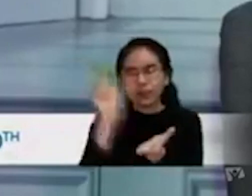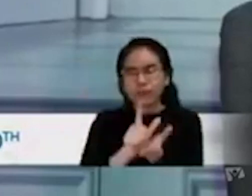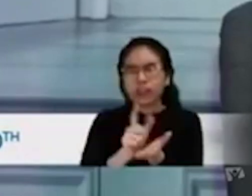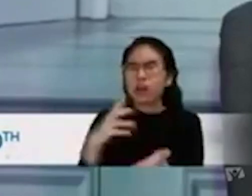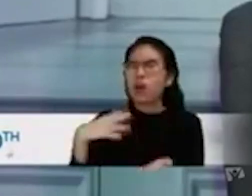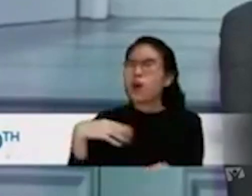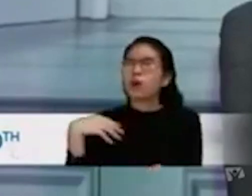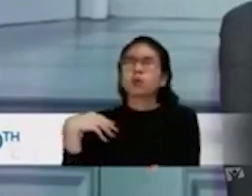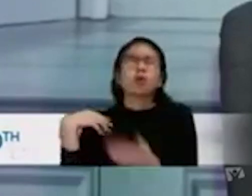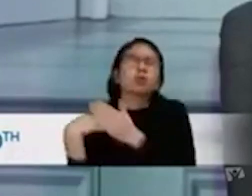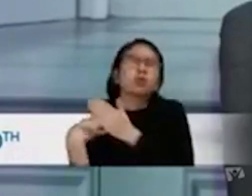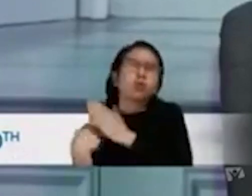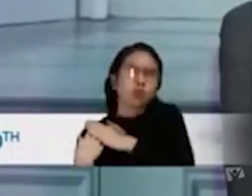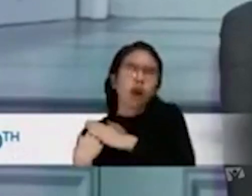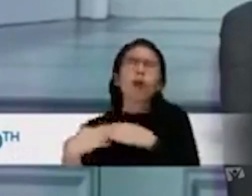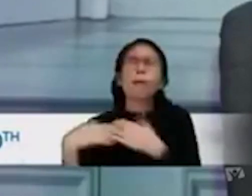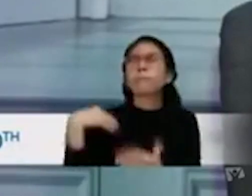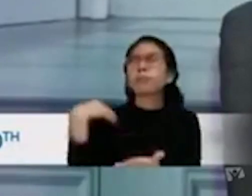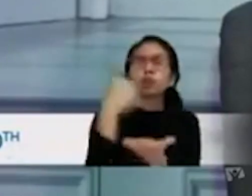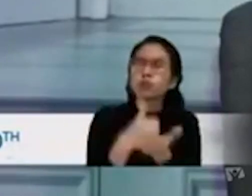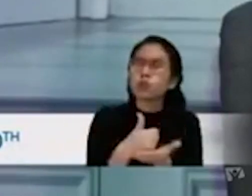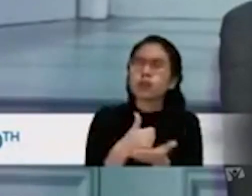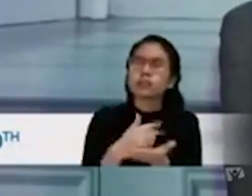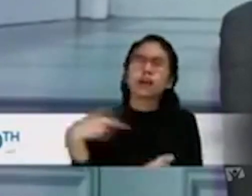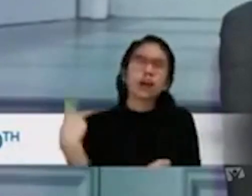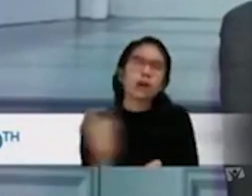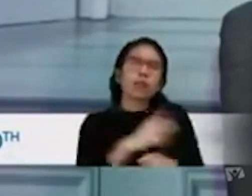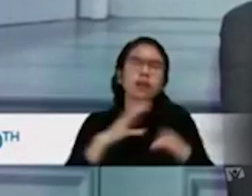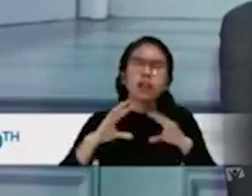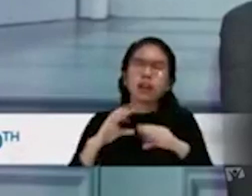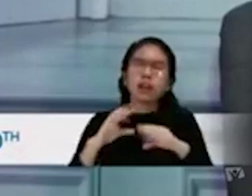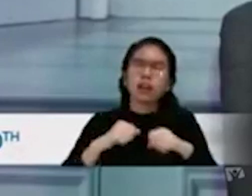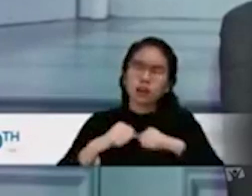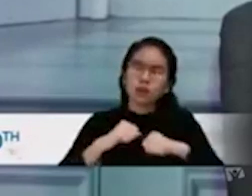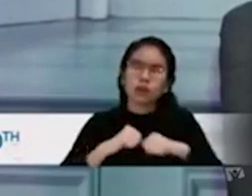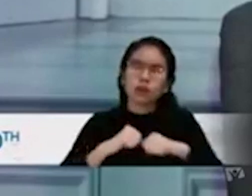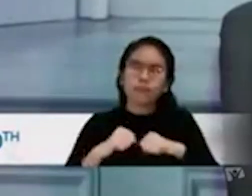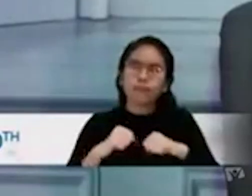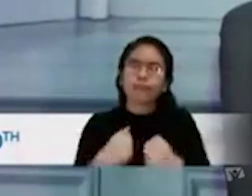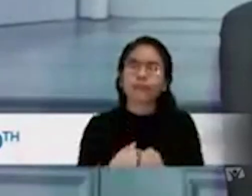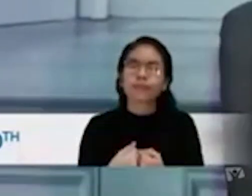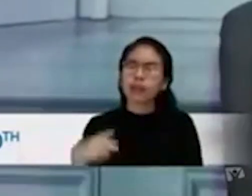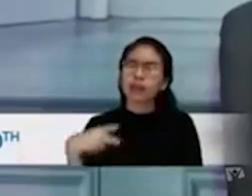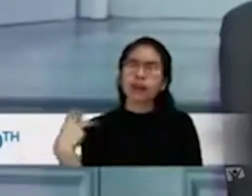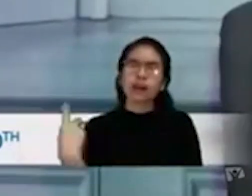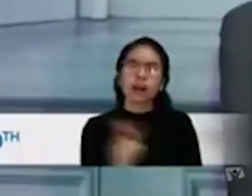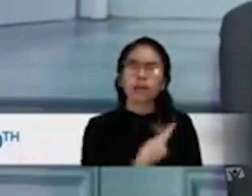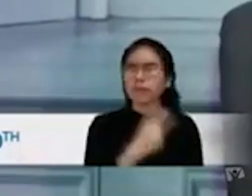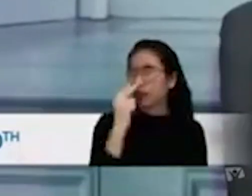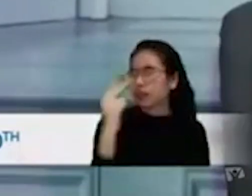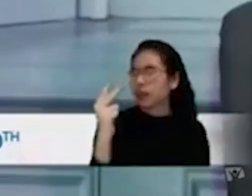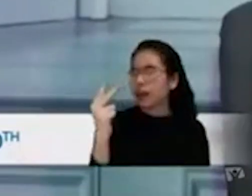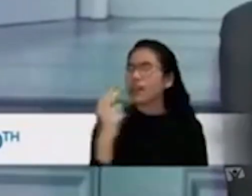laksanakan. Namun pada saat ini kami boleh menyaksikan bahwa kasih-Mu tak berkesudahan,